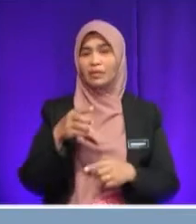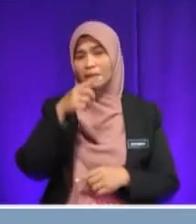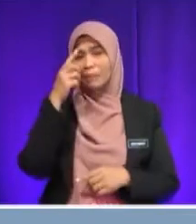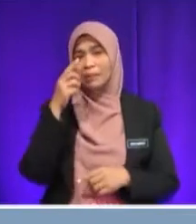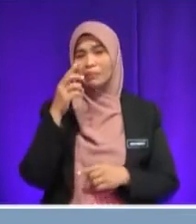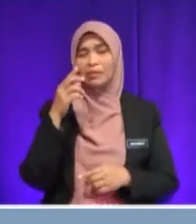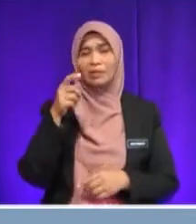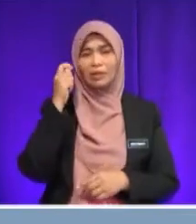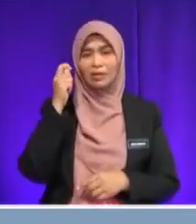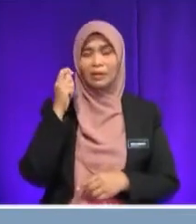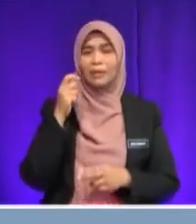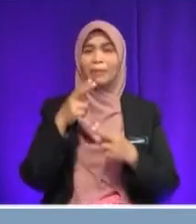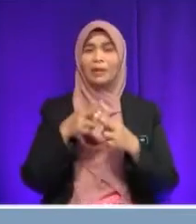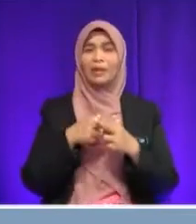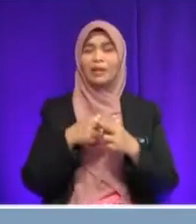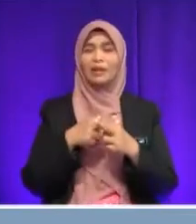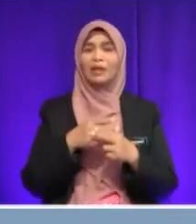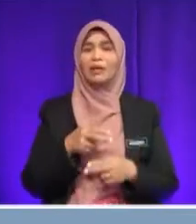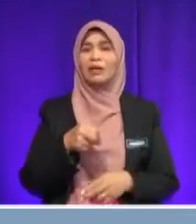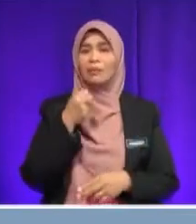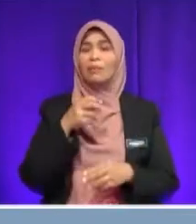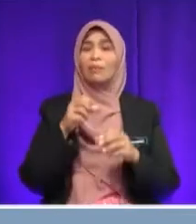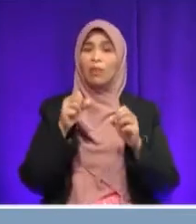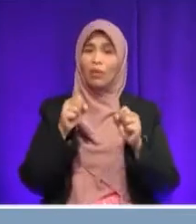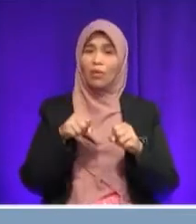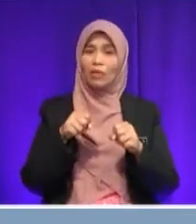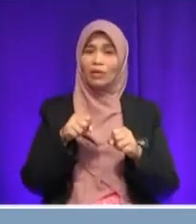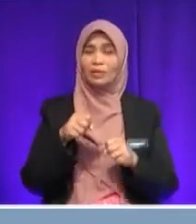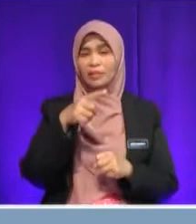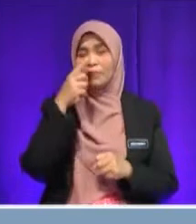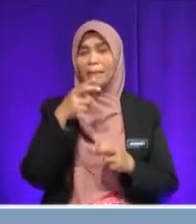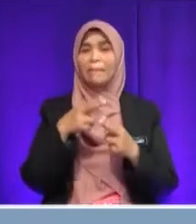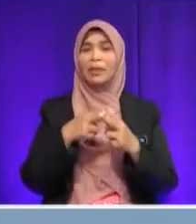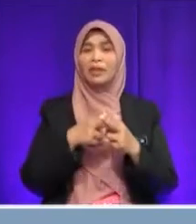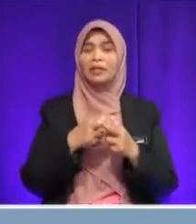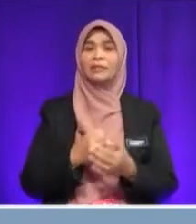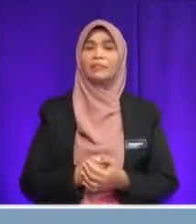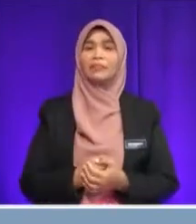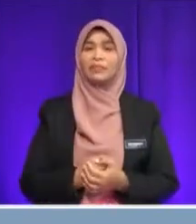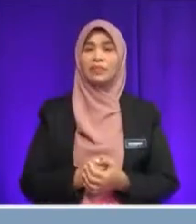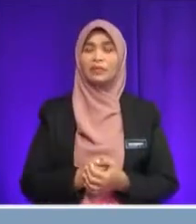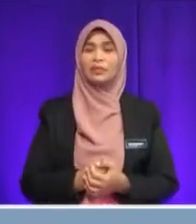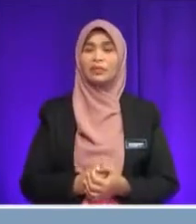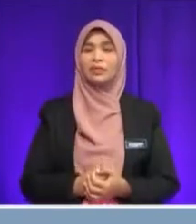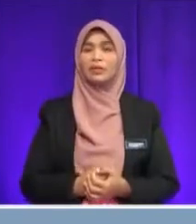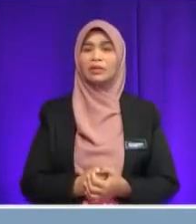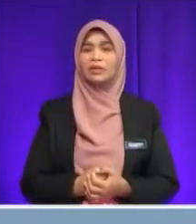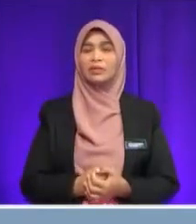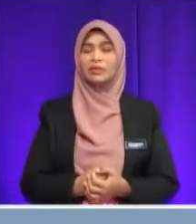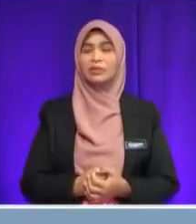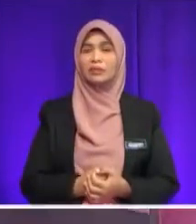sudah berhenti ke sini Ah boleh sebab tapi nafasnya jadi Bolehlah boleh